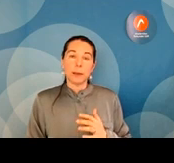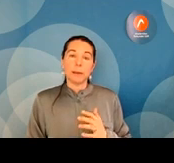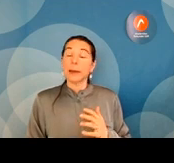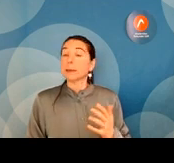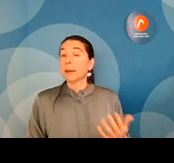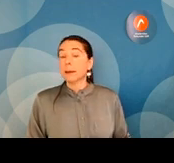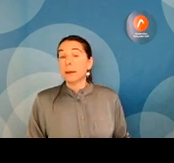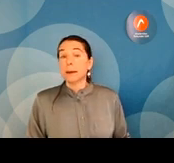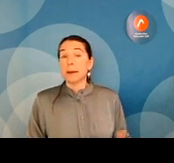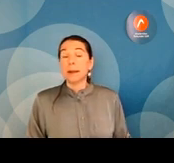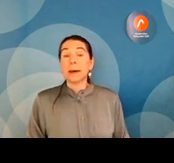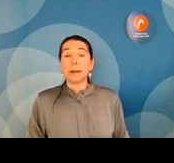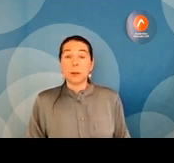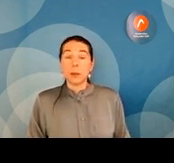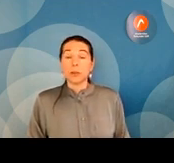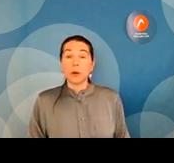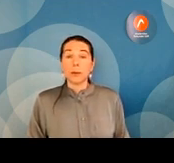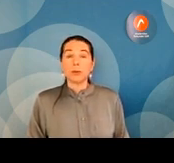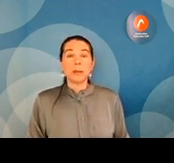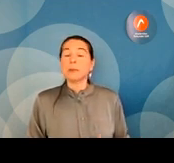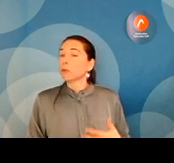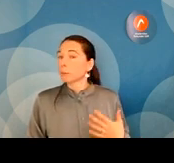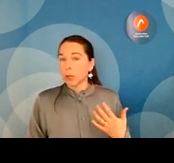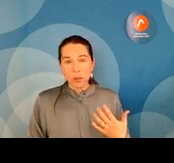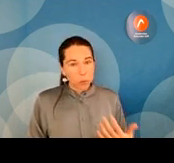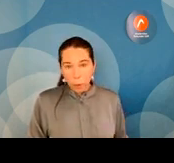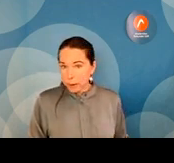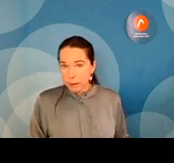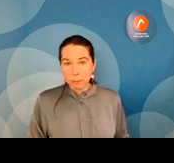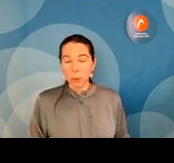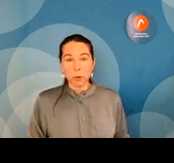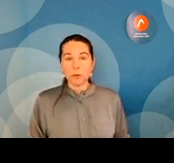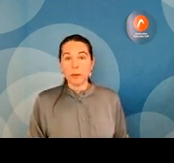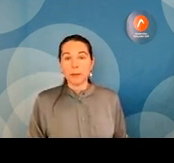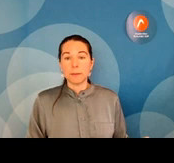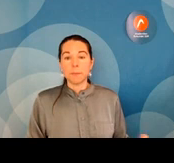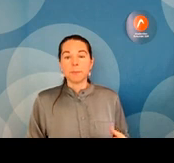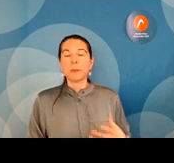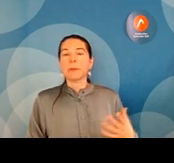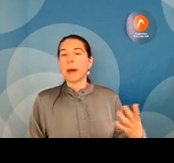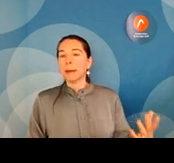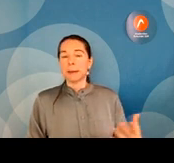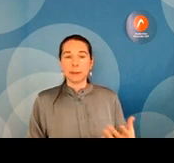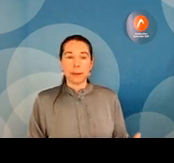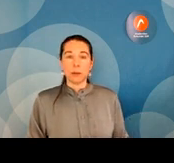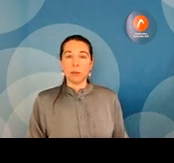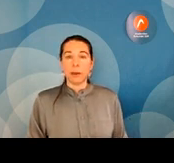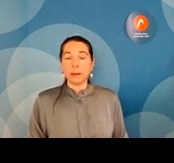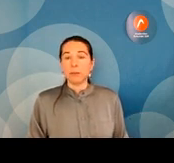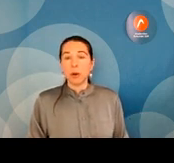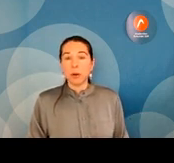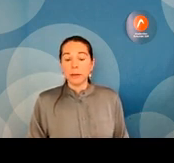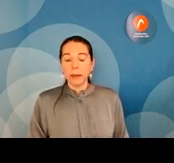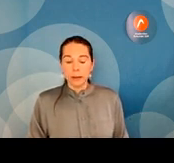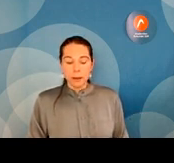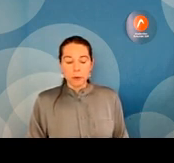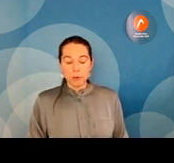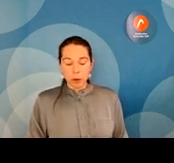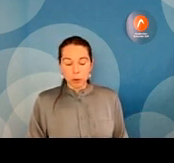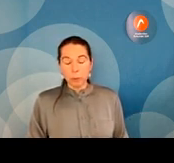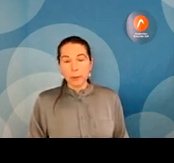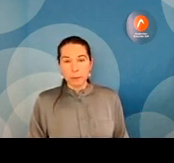sig ibland att lära nya saker. Så är det inte så att man har svårare på något sätt. Det här är annars, tänker jag, väldigt